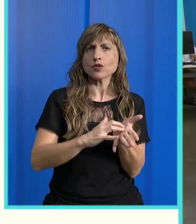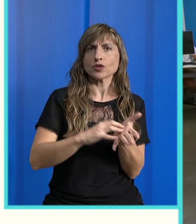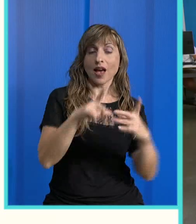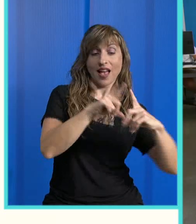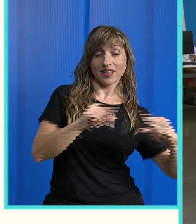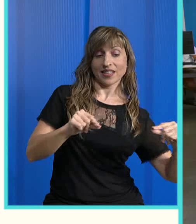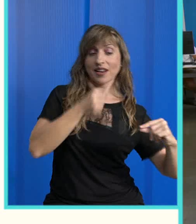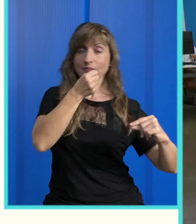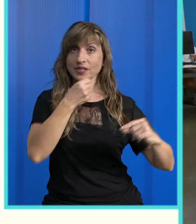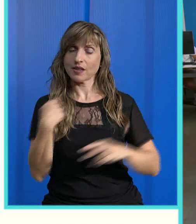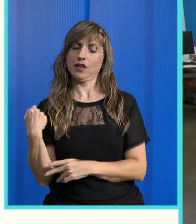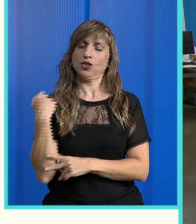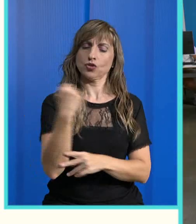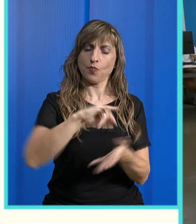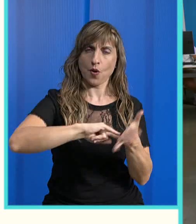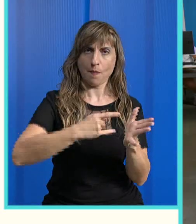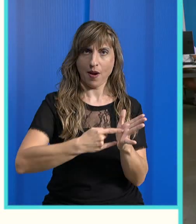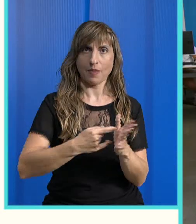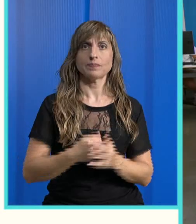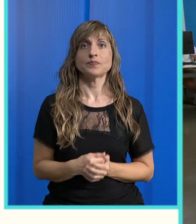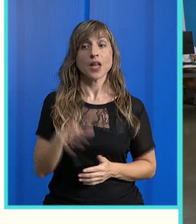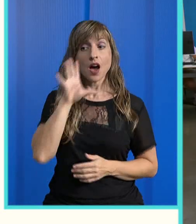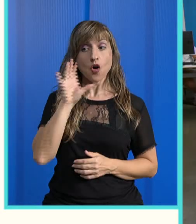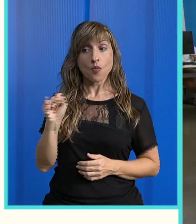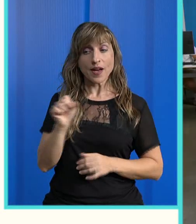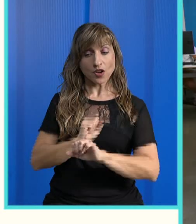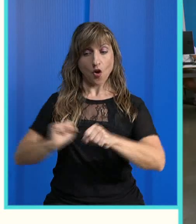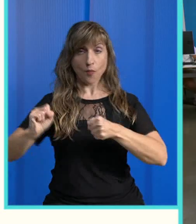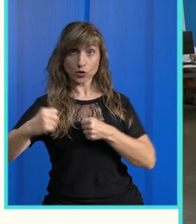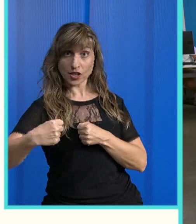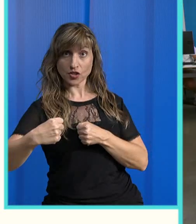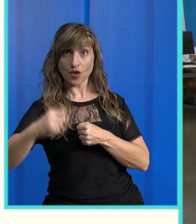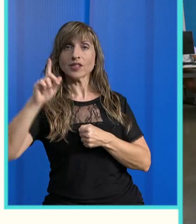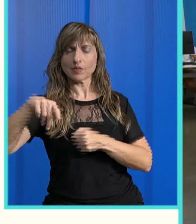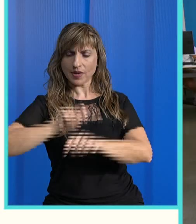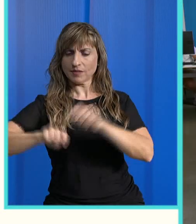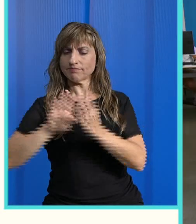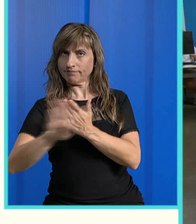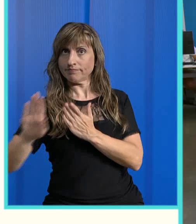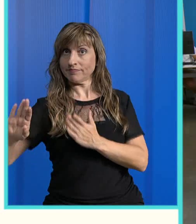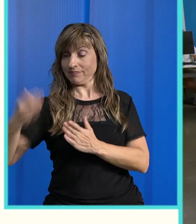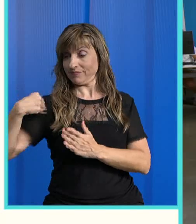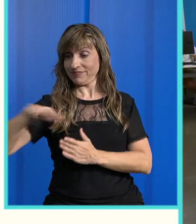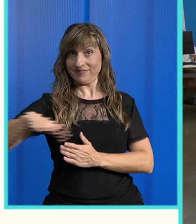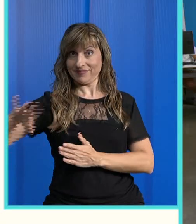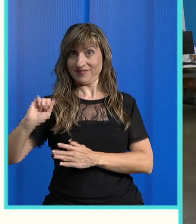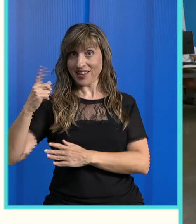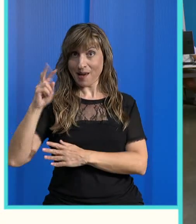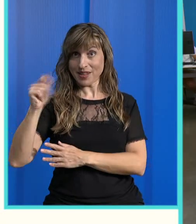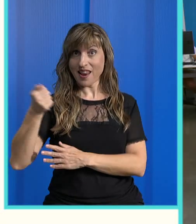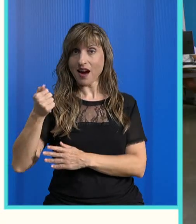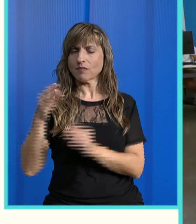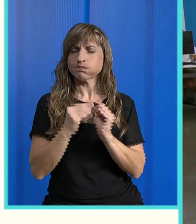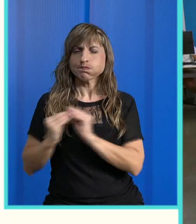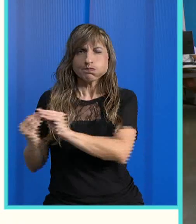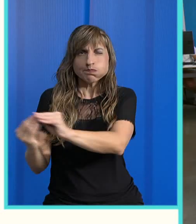i el PSC en suport d'aquest pla. El govern i l'oposició, juntament amb l'Associació de Veïns de Dalt-la-Vila, han coincidit en la necessitat